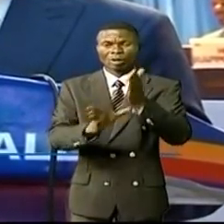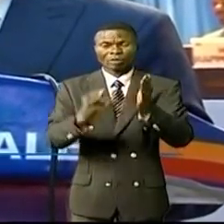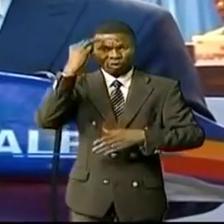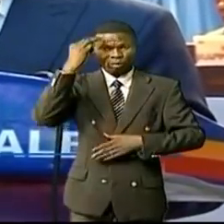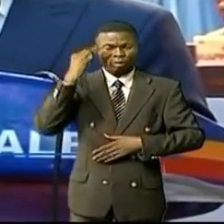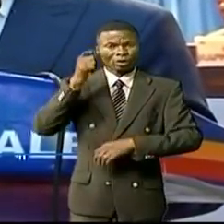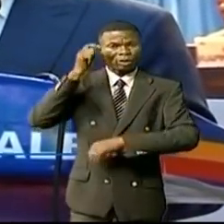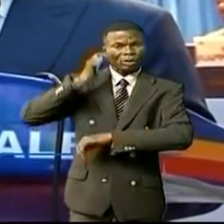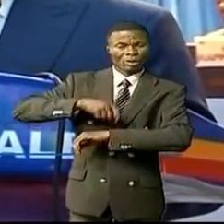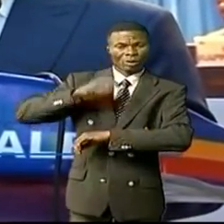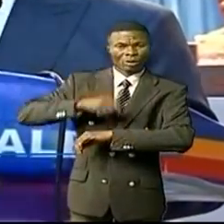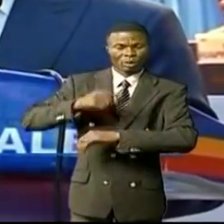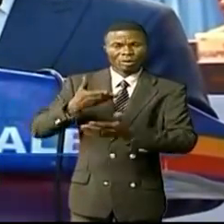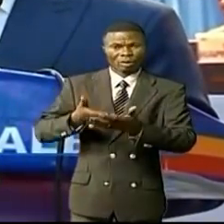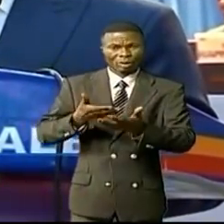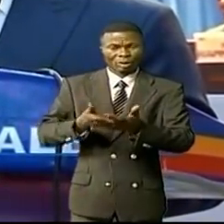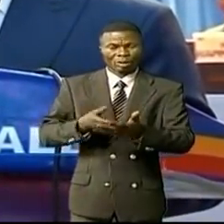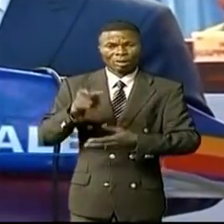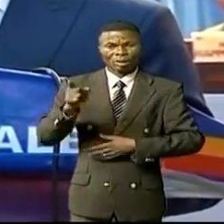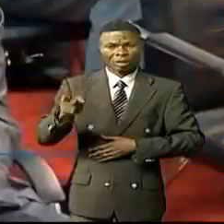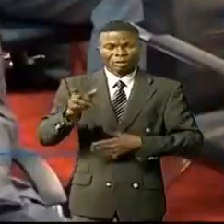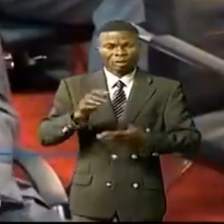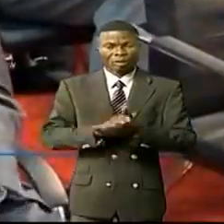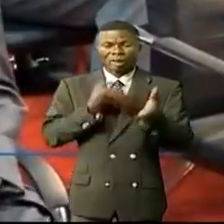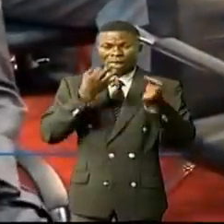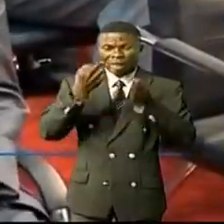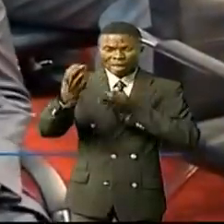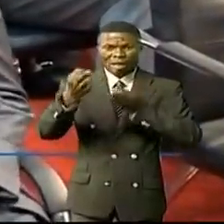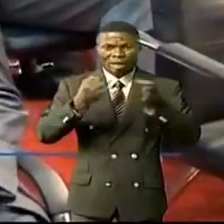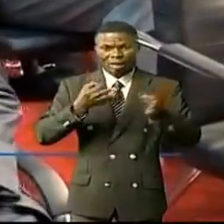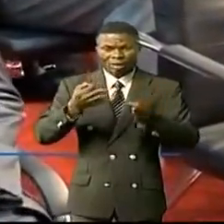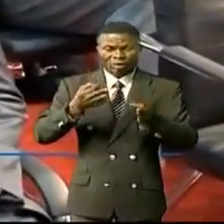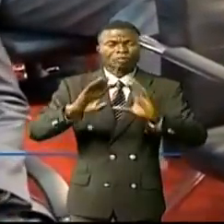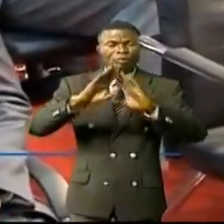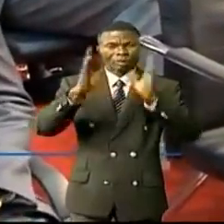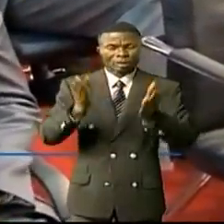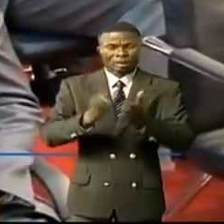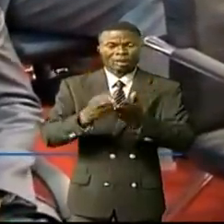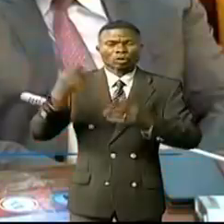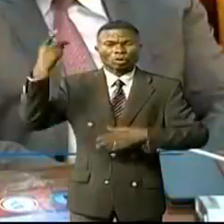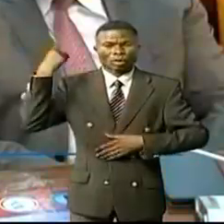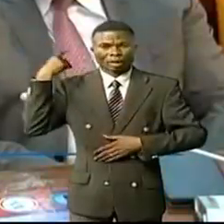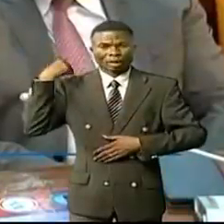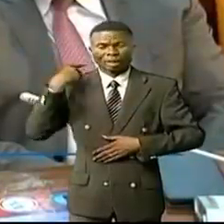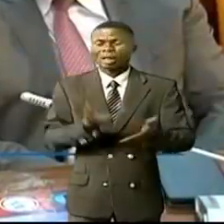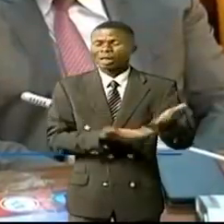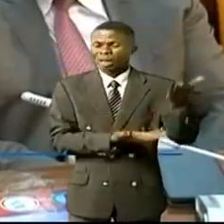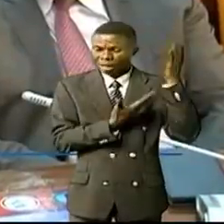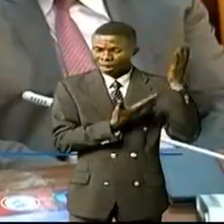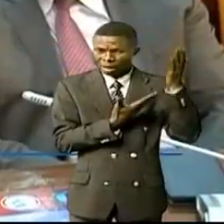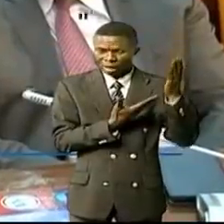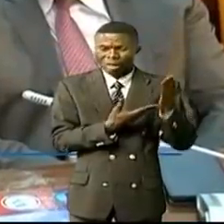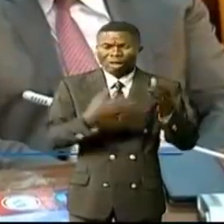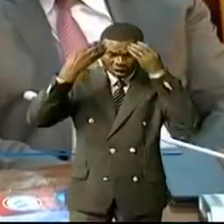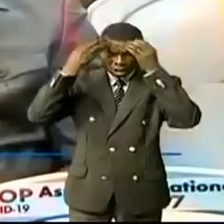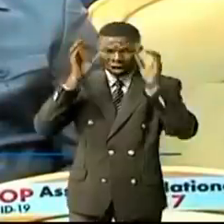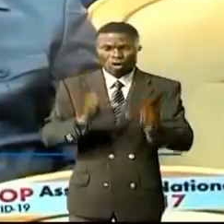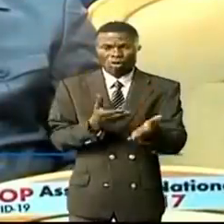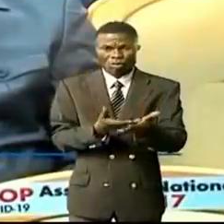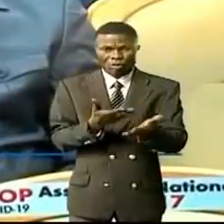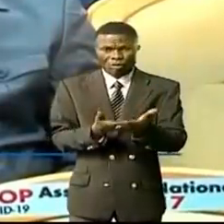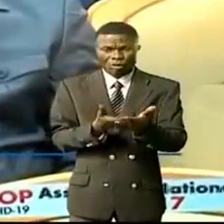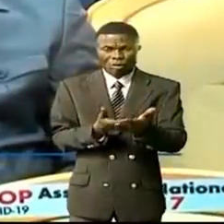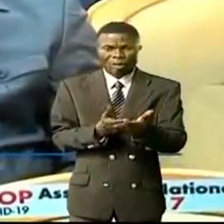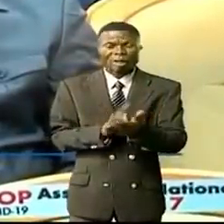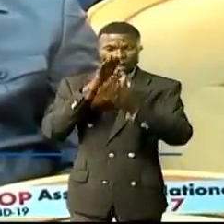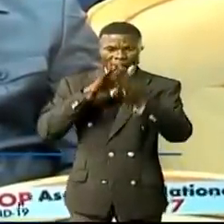Justice. Amato Bayou-Baziré a expliqué à la représentation nationale l'importance de cette convention qui ne